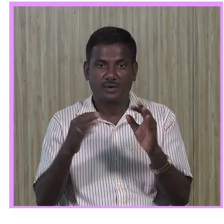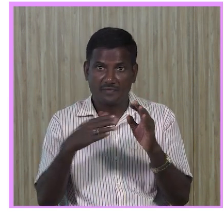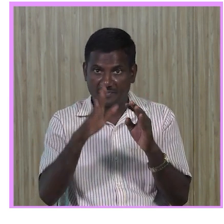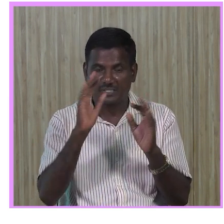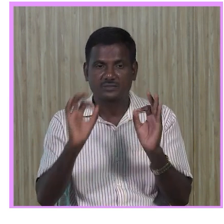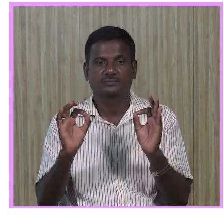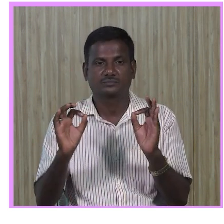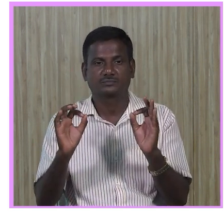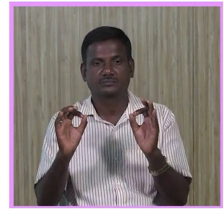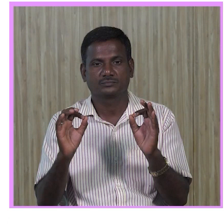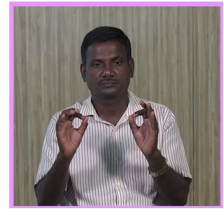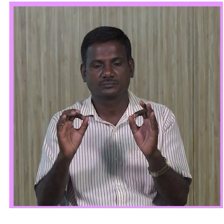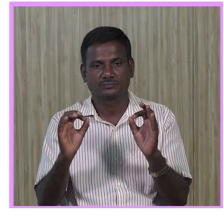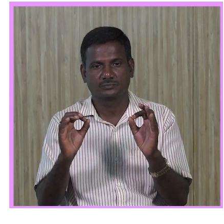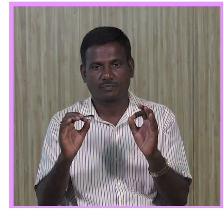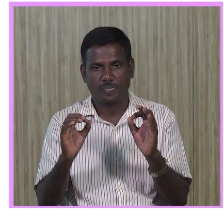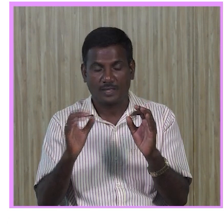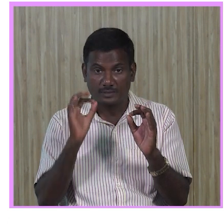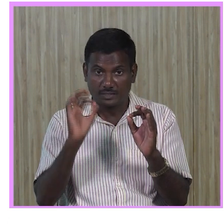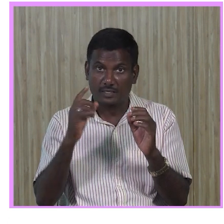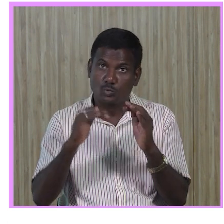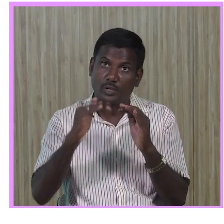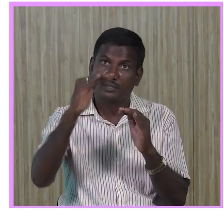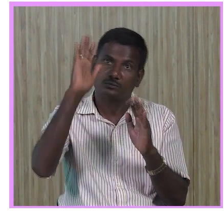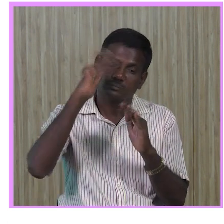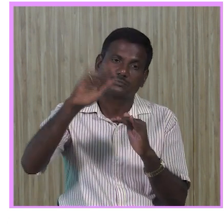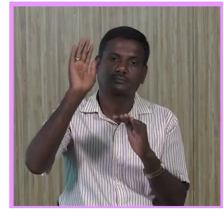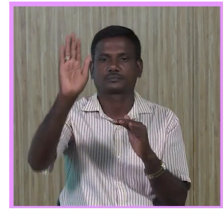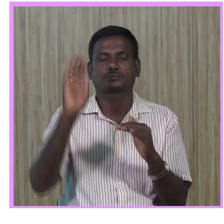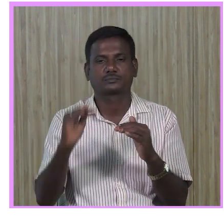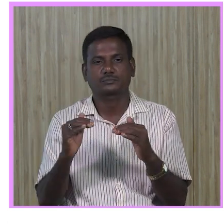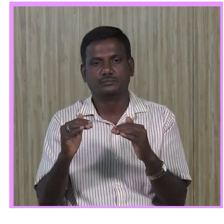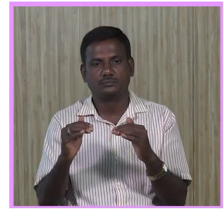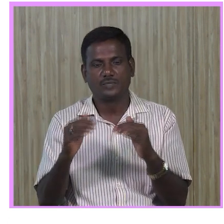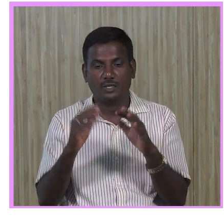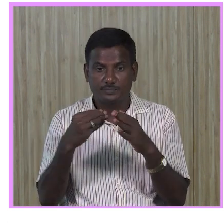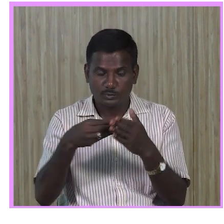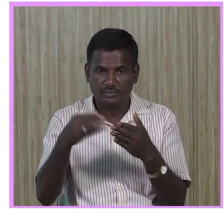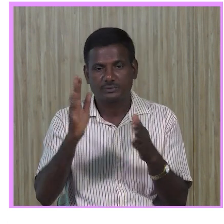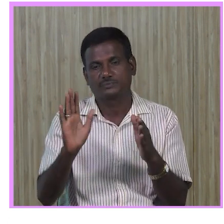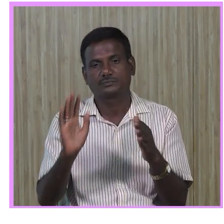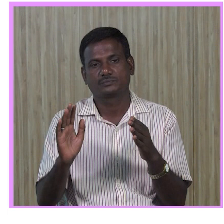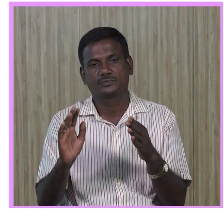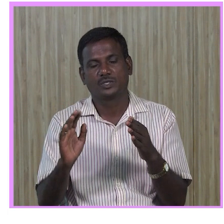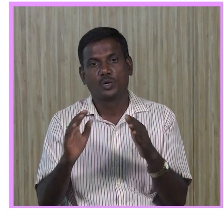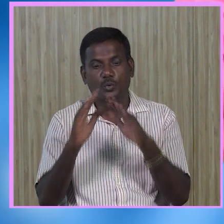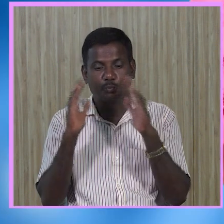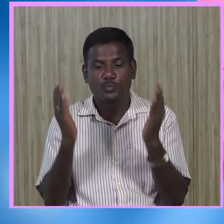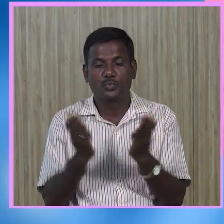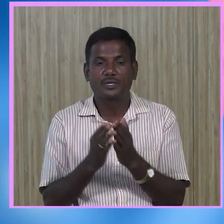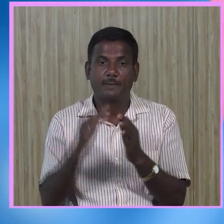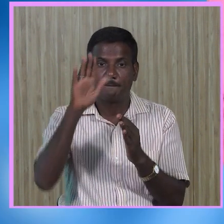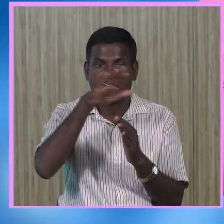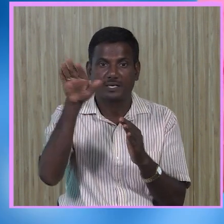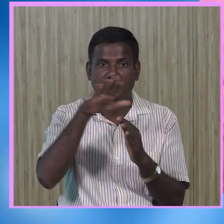திசையில் இருக்கணும். அது அப்போ தான் சரியான உயரத்துக்கு கொண்டு போக முடியும். அப்படி செய்யும் பொழுது புவியினுடைய